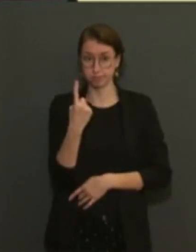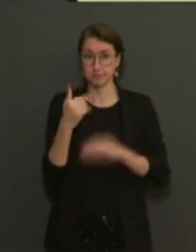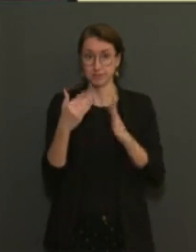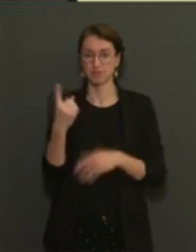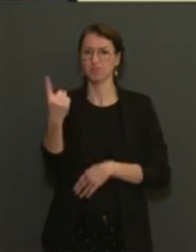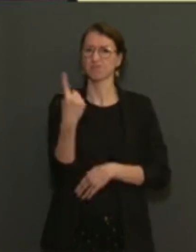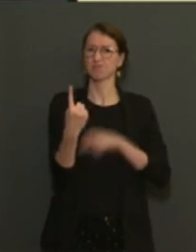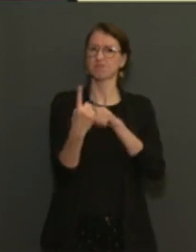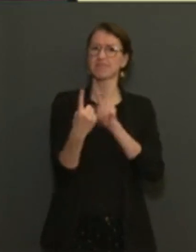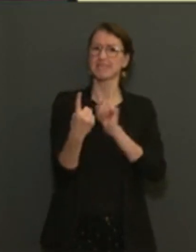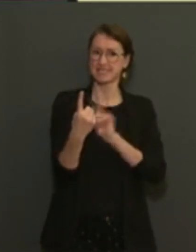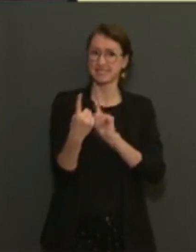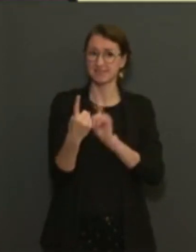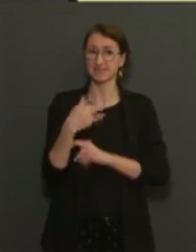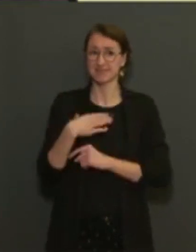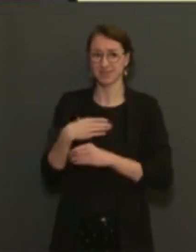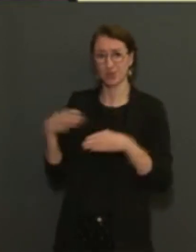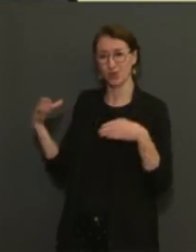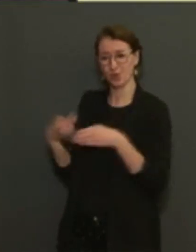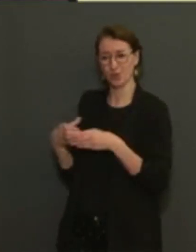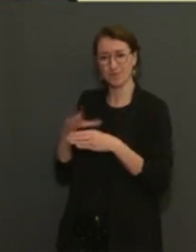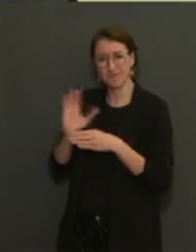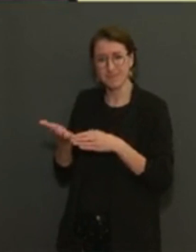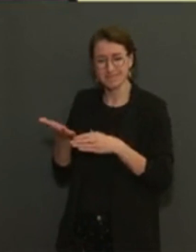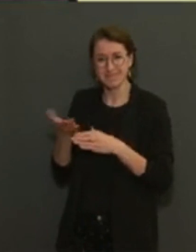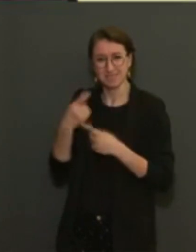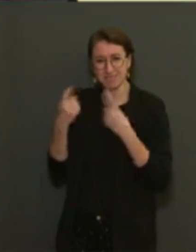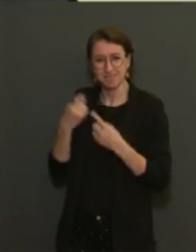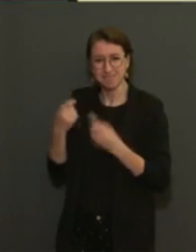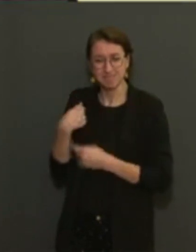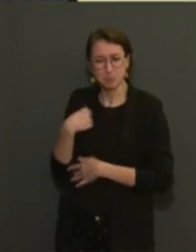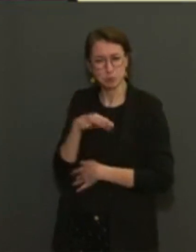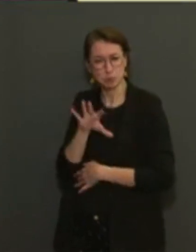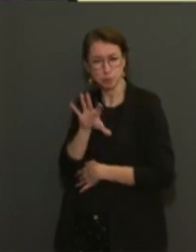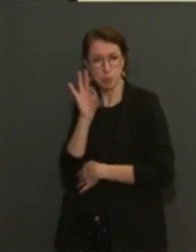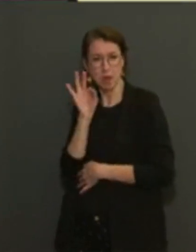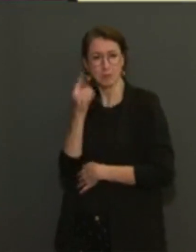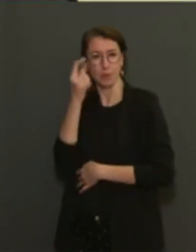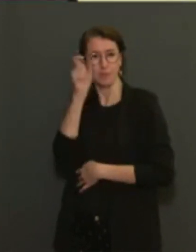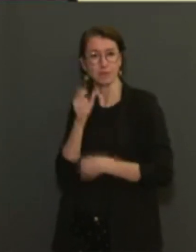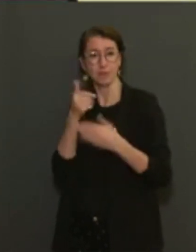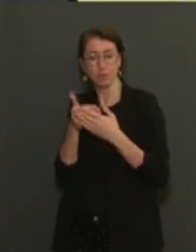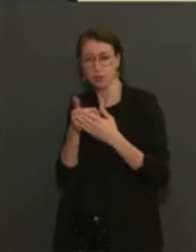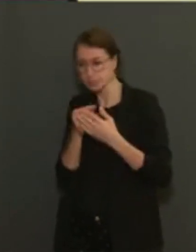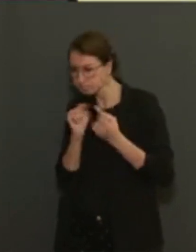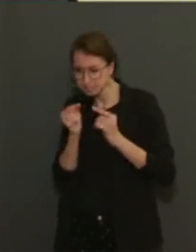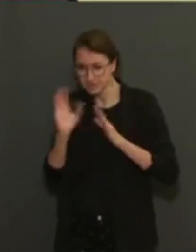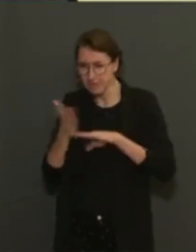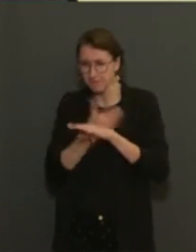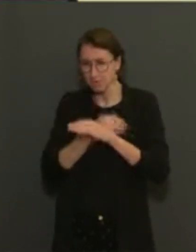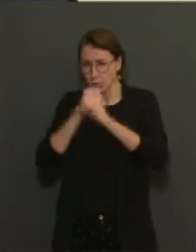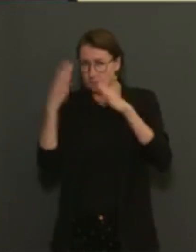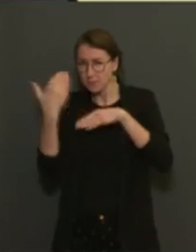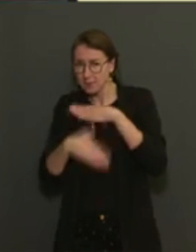foyer. On n'est plus dans la possibilité de recevoir chez soi des amis à distance simplement. La personne